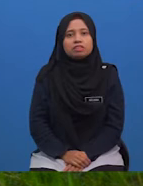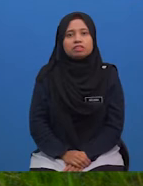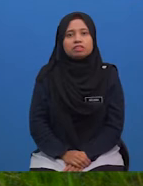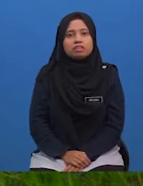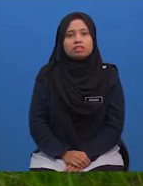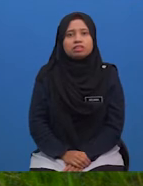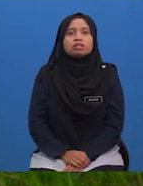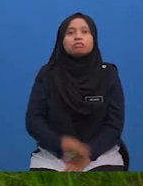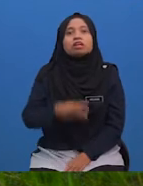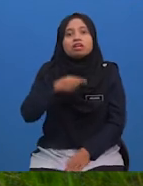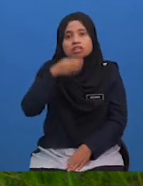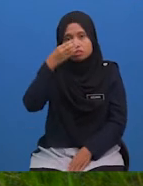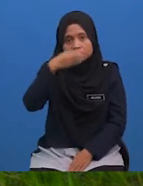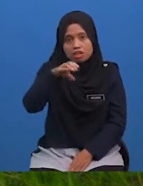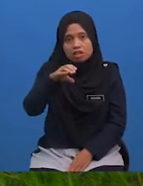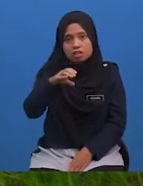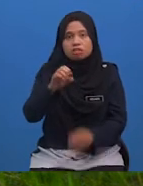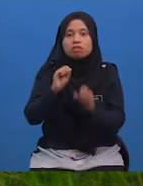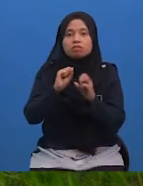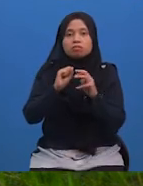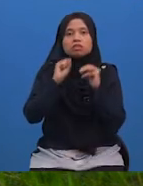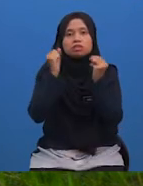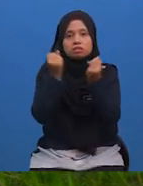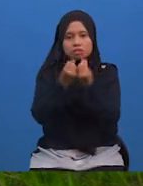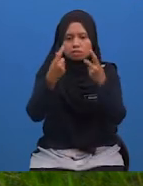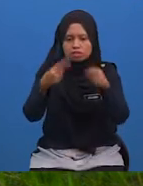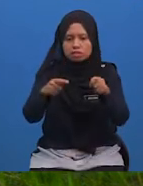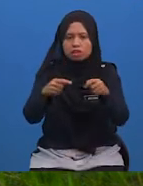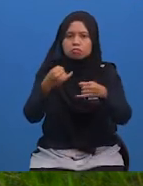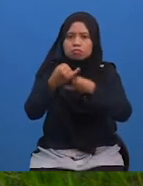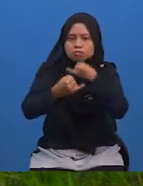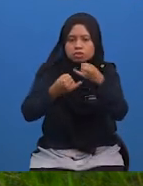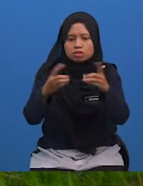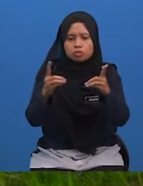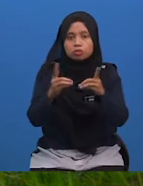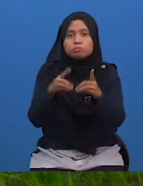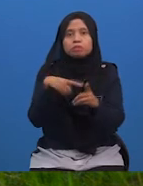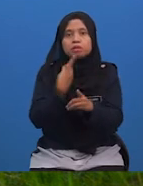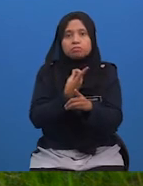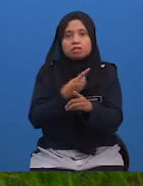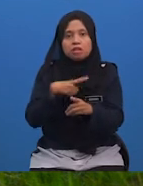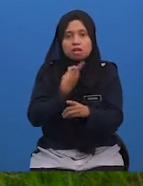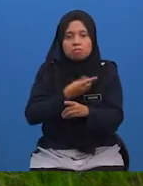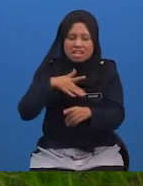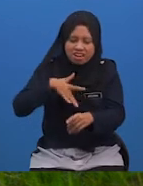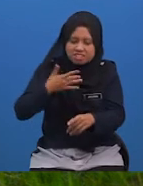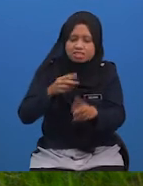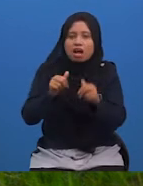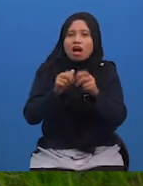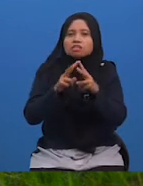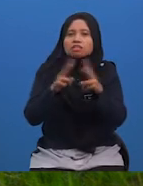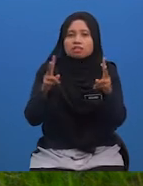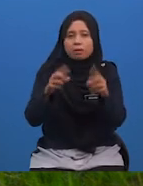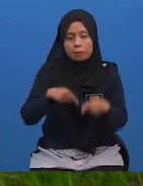Wahai Sang Gajah, masyarakatku telah berjaya menjumpaiku. Kami berasa amat